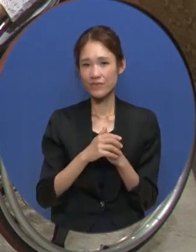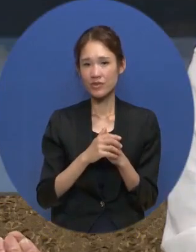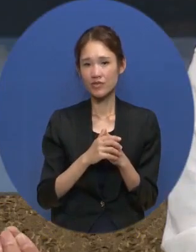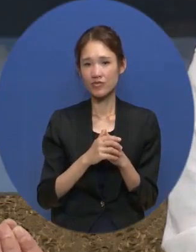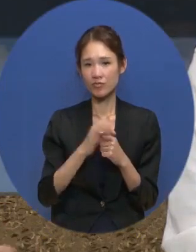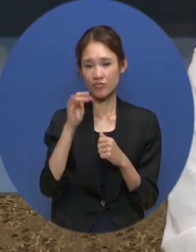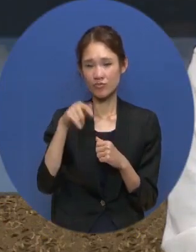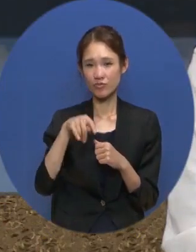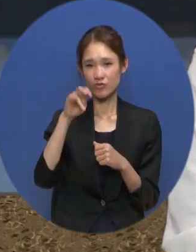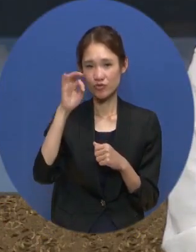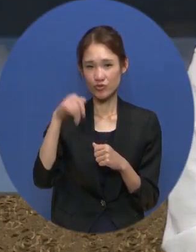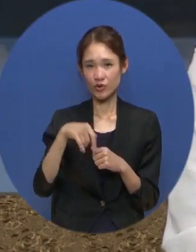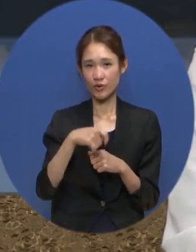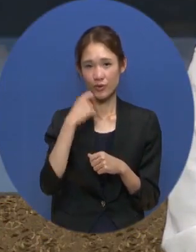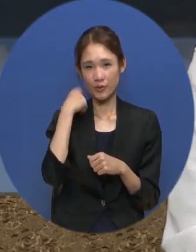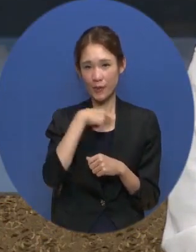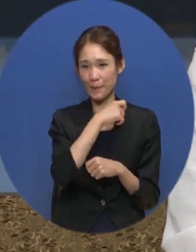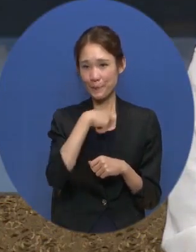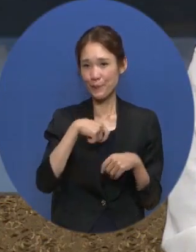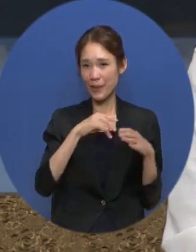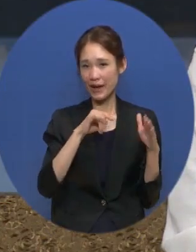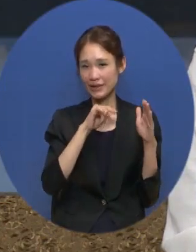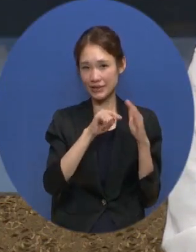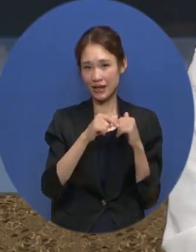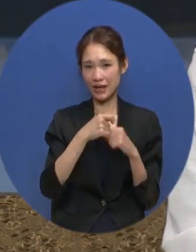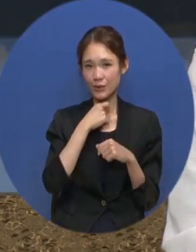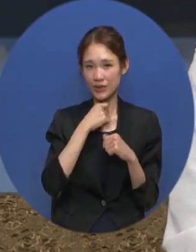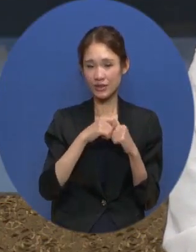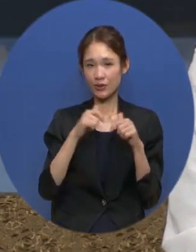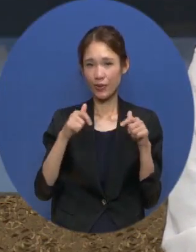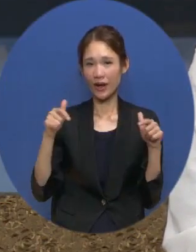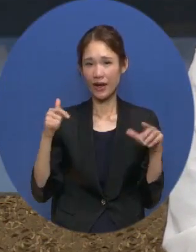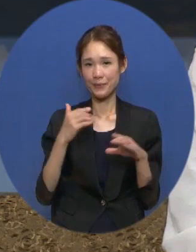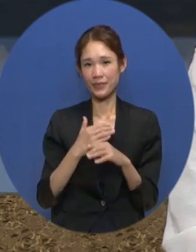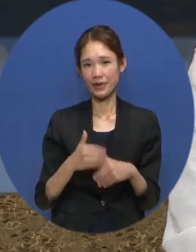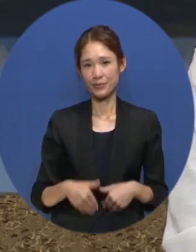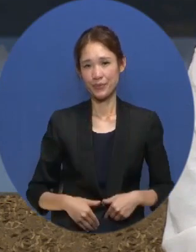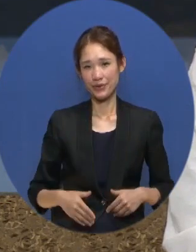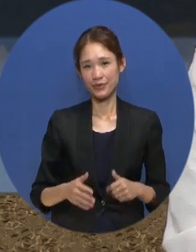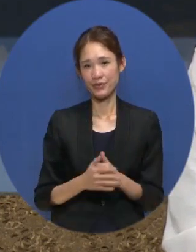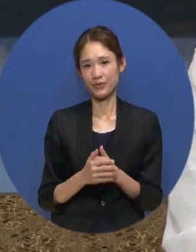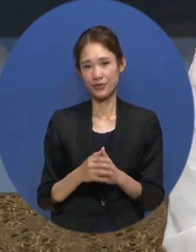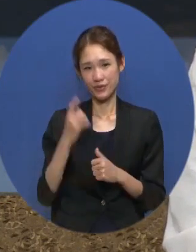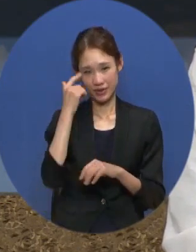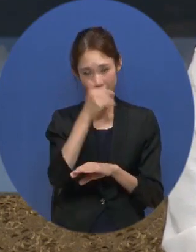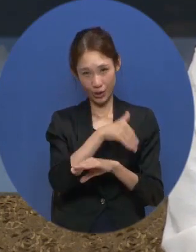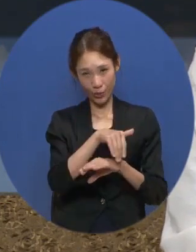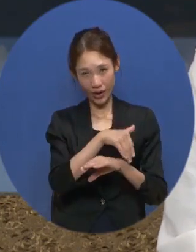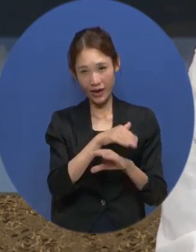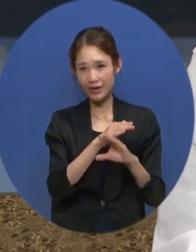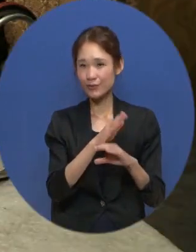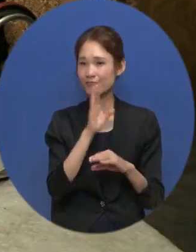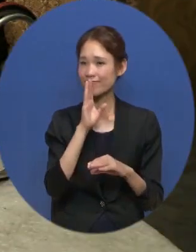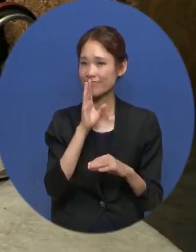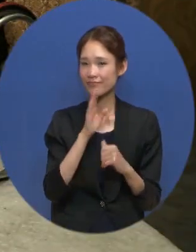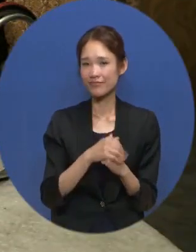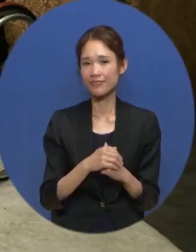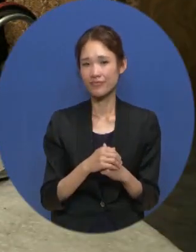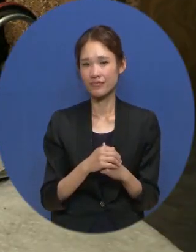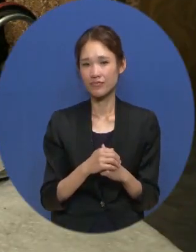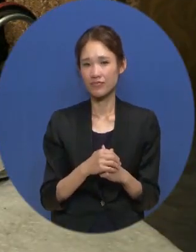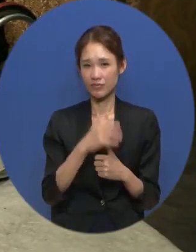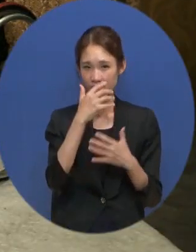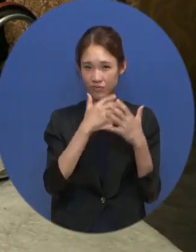이제 뉴욕으로 가고 이제 저기 베이징으로 가고 이렇게 오. 점점 확장해 나가야죠. 예. 아, 예정에 있으신가요? 예, 맞습니다. 사실